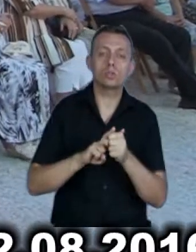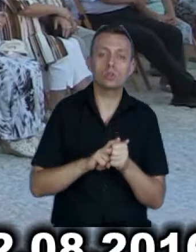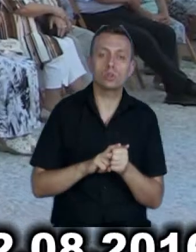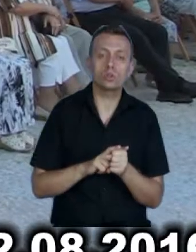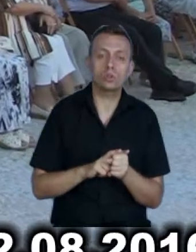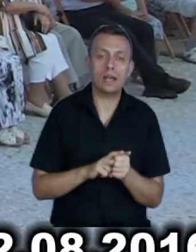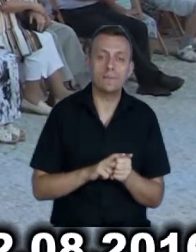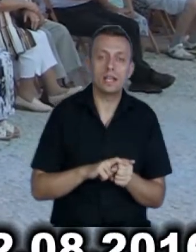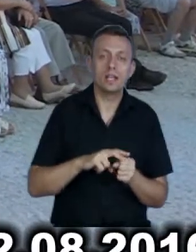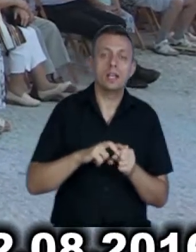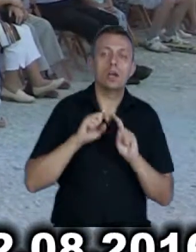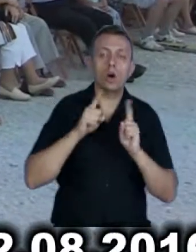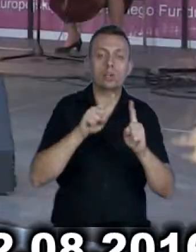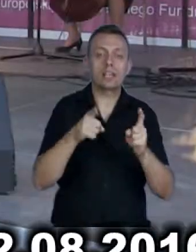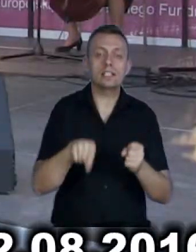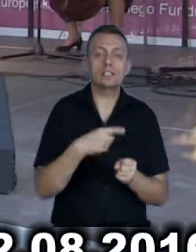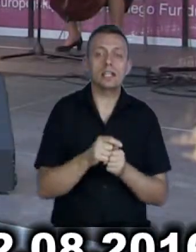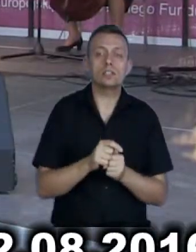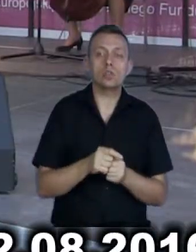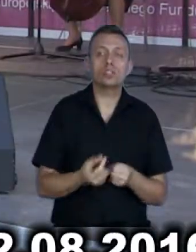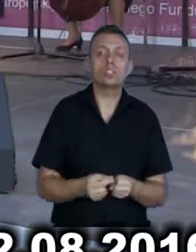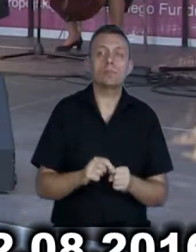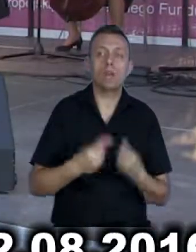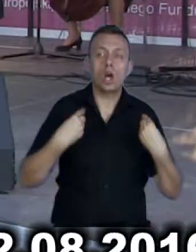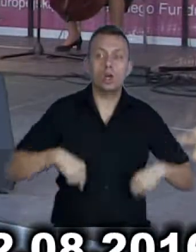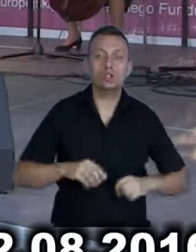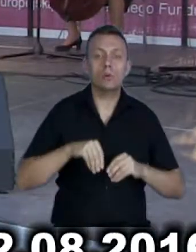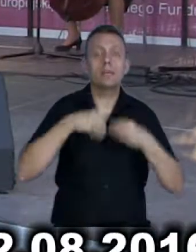przez organizatorów i sponsorów.